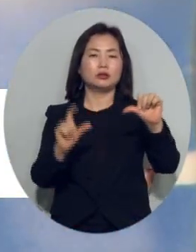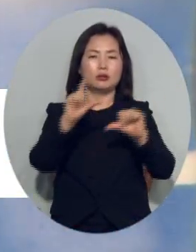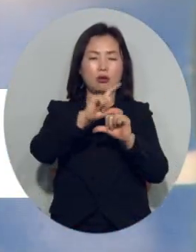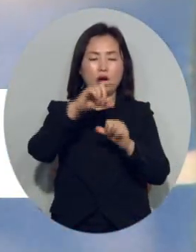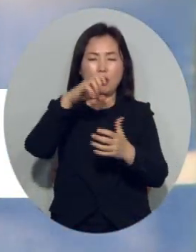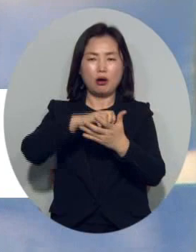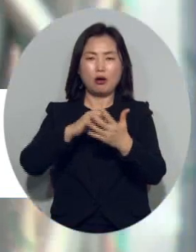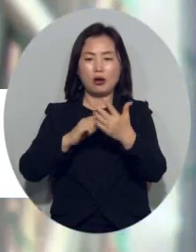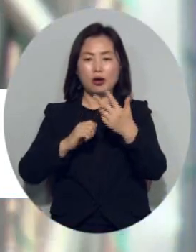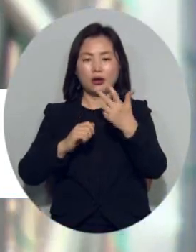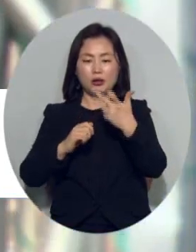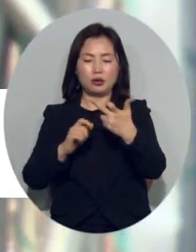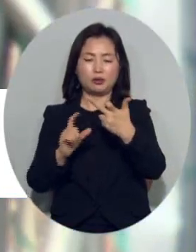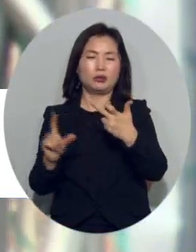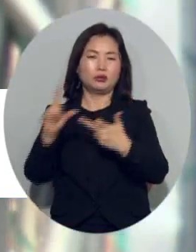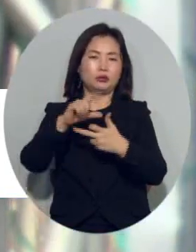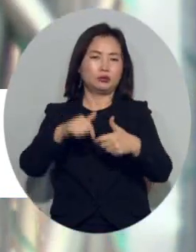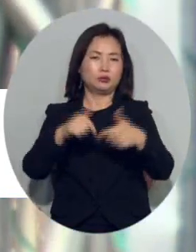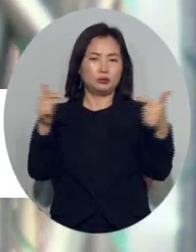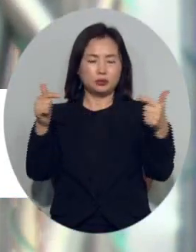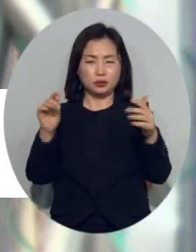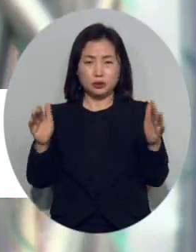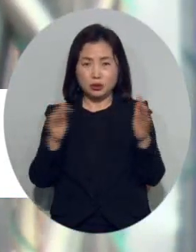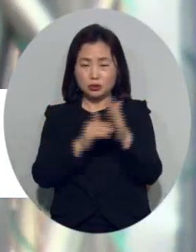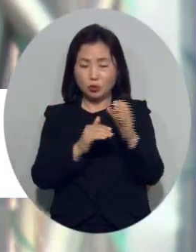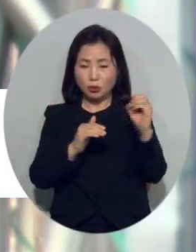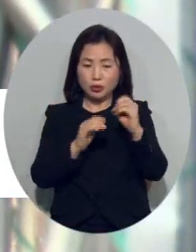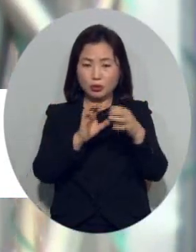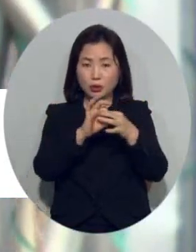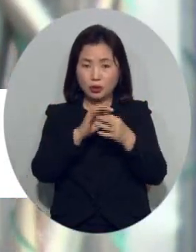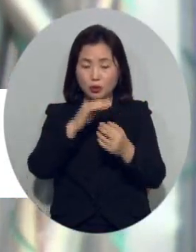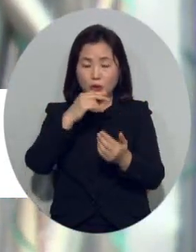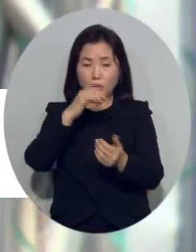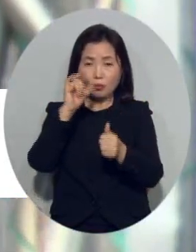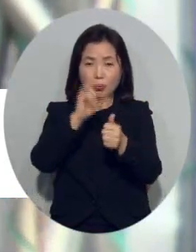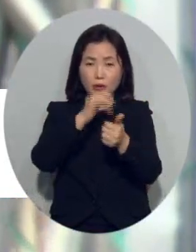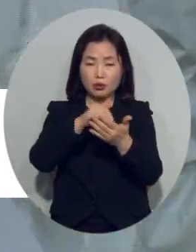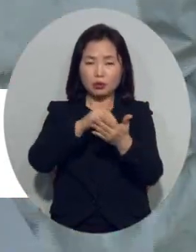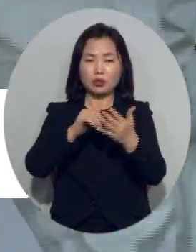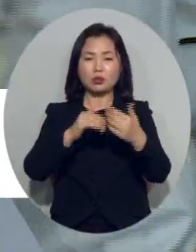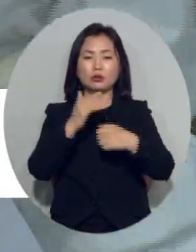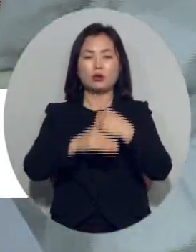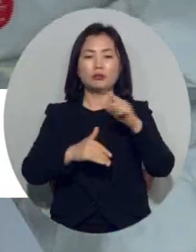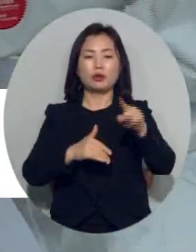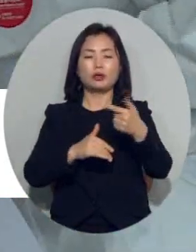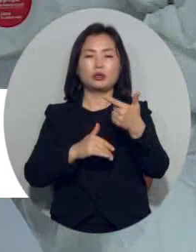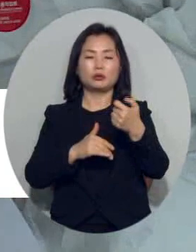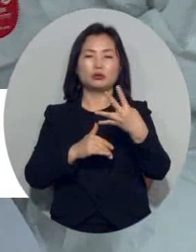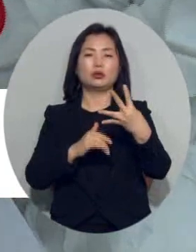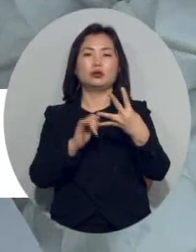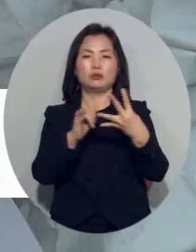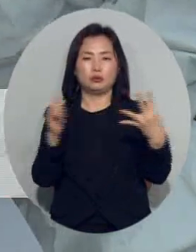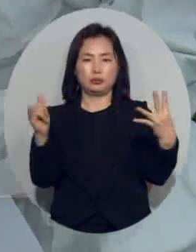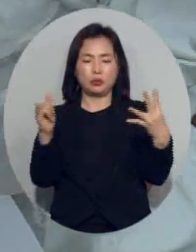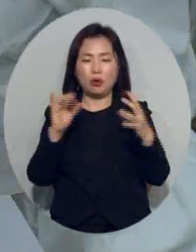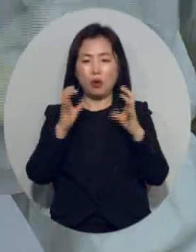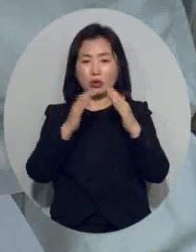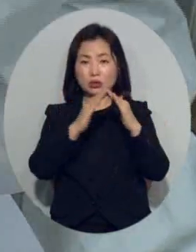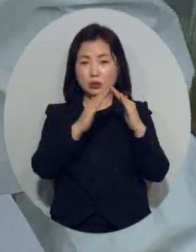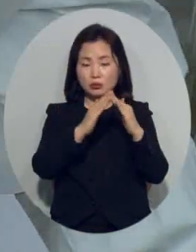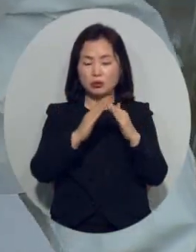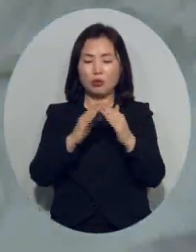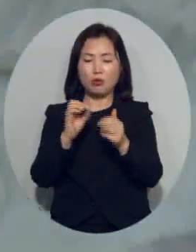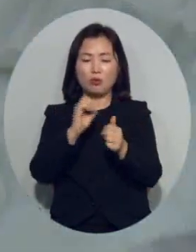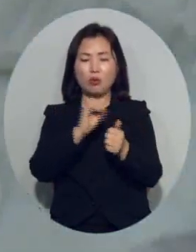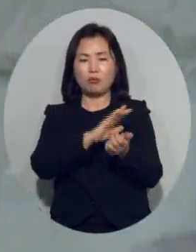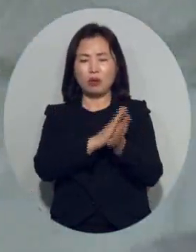등 17명이 추가됐습니다. 지금까지 오미크론 누적 확진자가 대구에서만 164명입니다. 어린이집에서